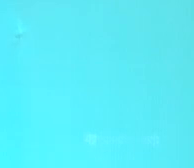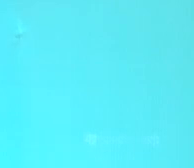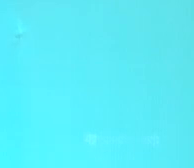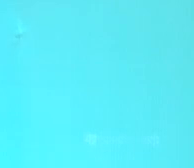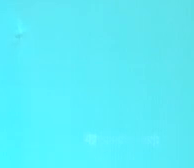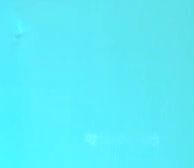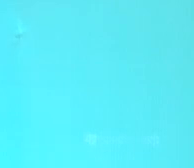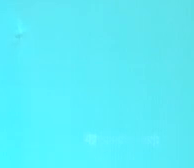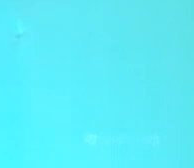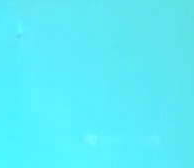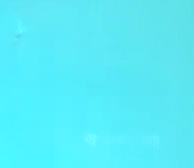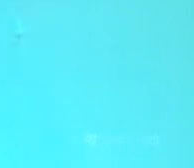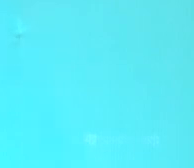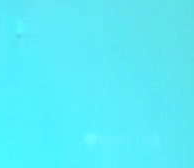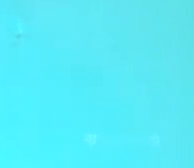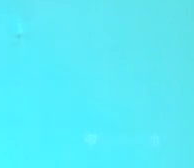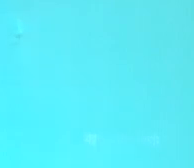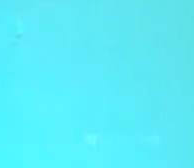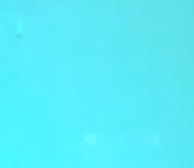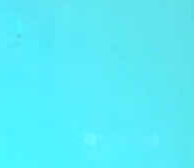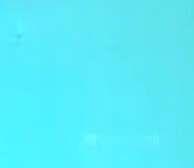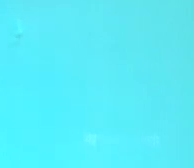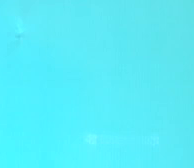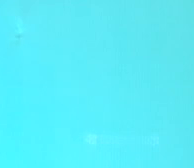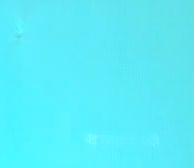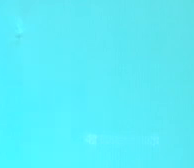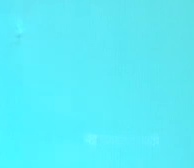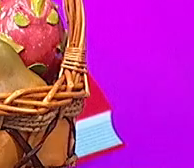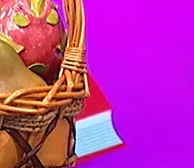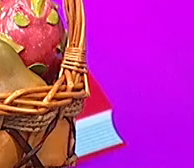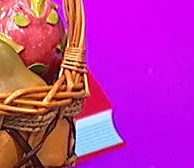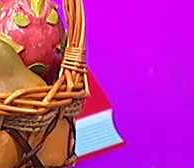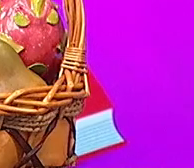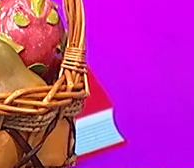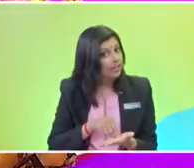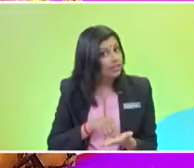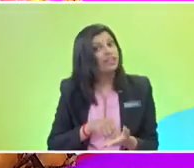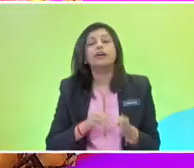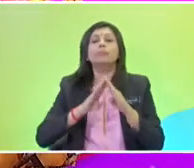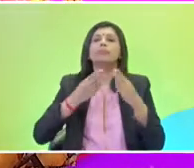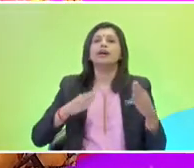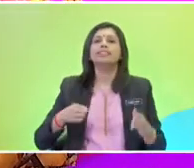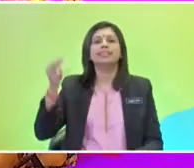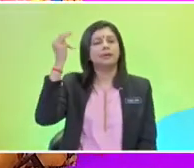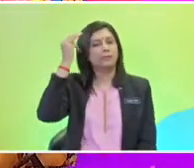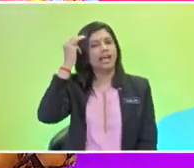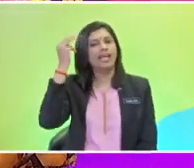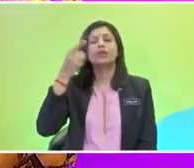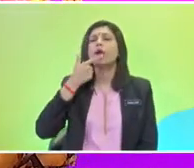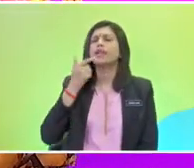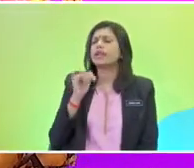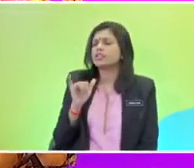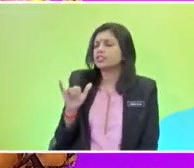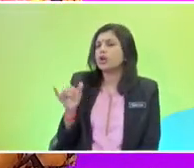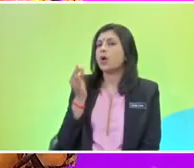dah murid-murid dah bersedia ke untuk belajar pada hari ini Bahasa Melayu? Enaknya buah-buahan.